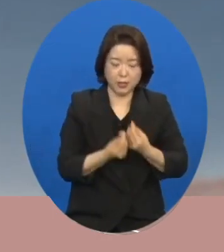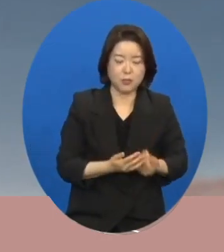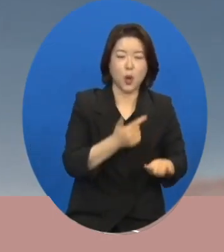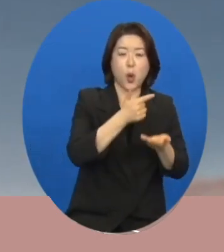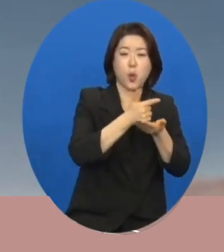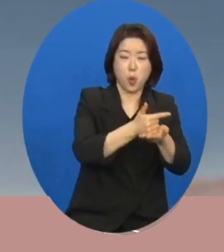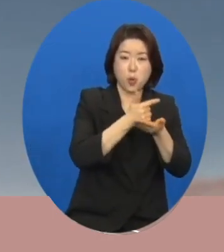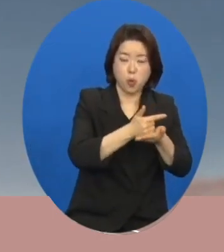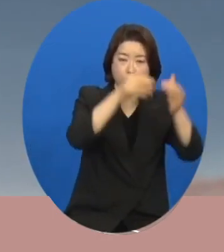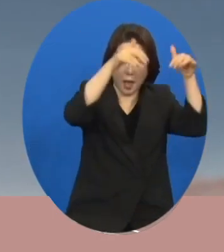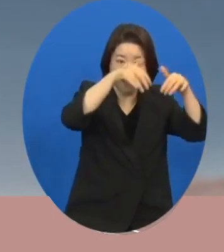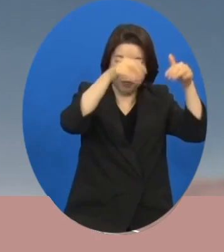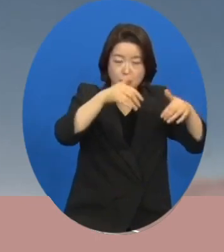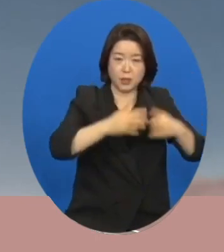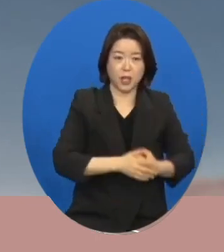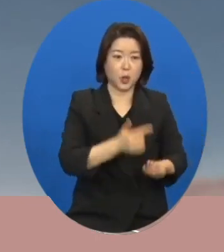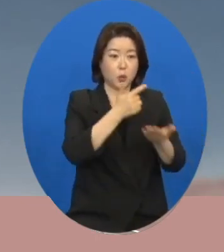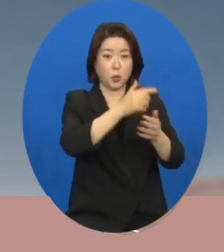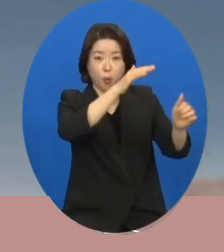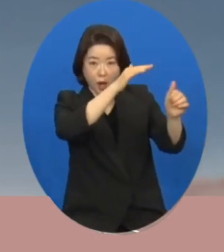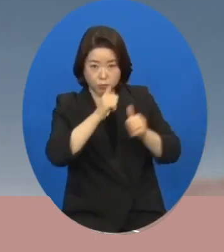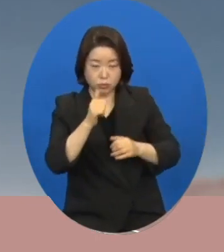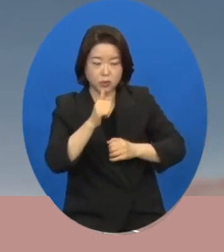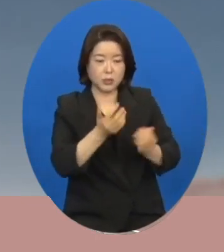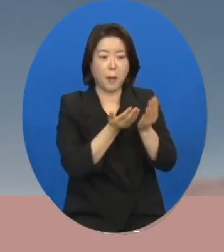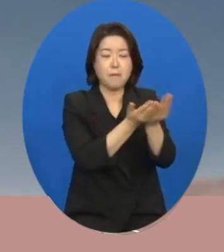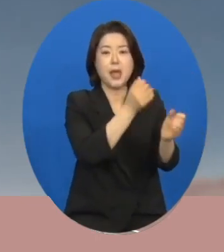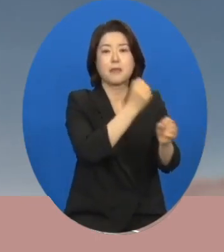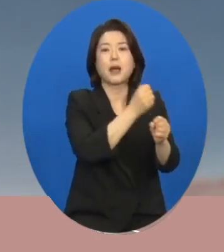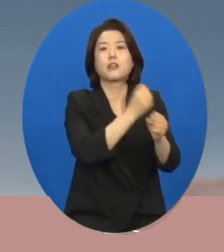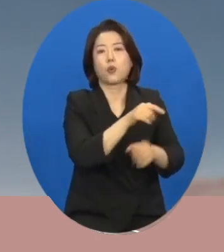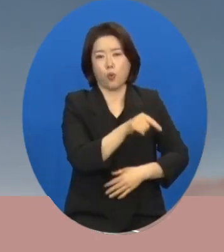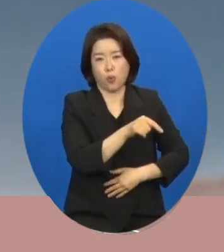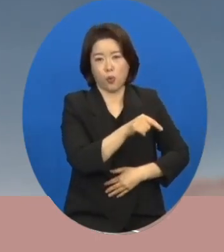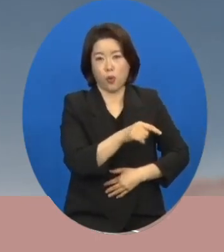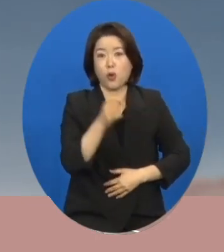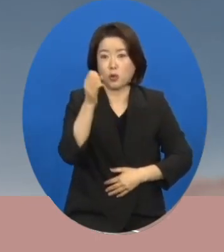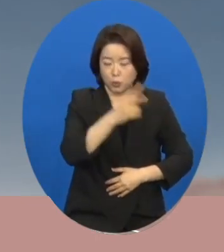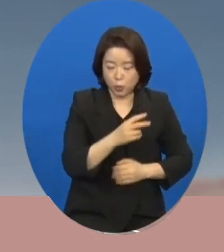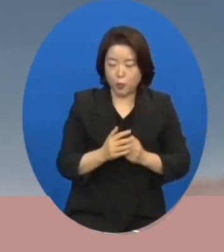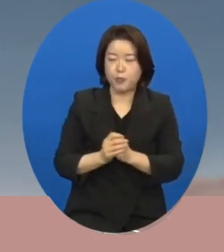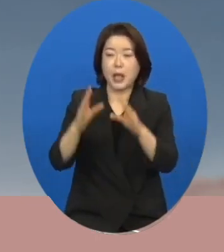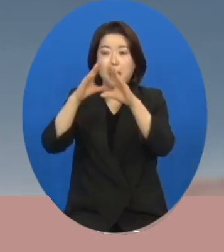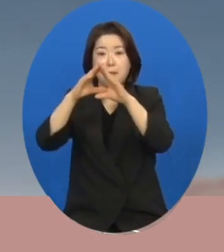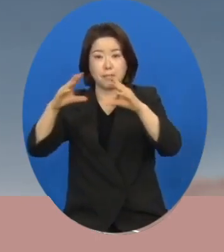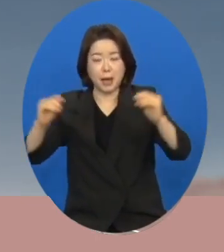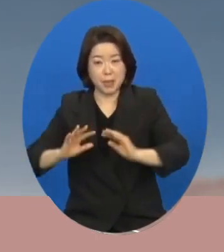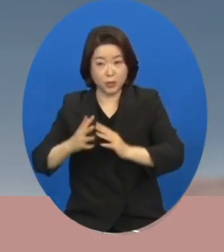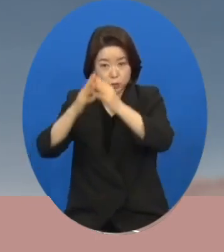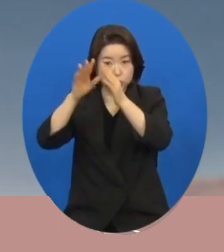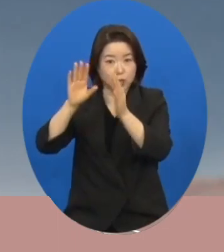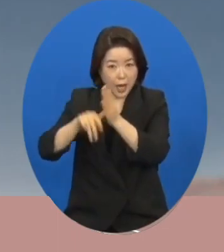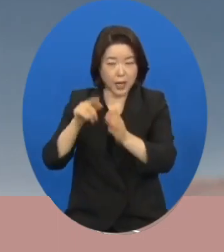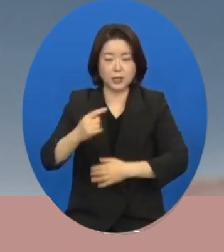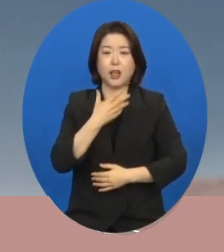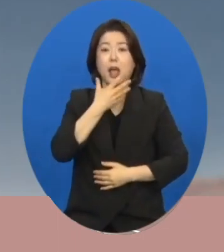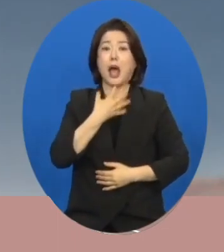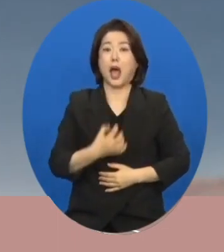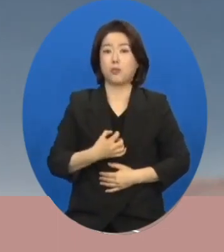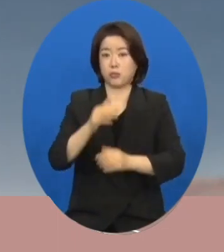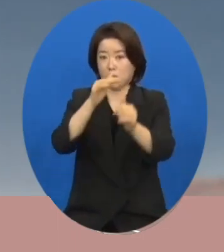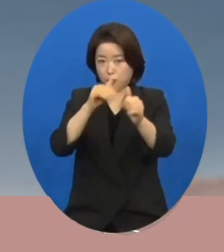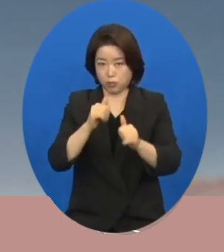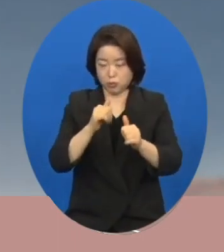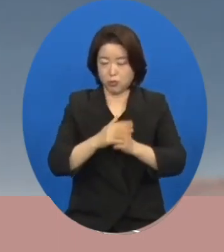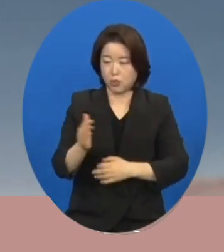방주를 준비하게 하셨습니다 바벨론 탑 바벨탑 사건 이후에이 아브라함을 부르셨죠 출애굽을 위해서 모세를